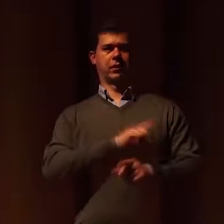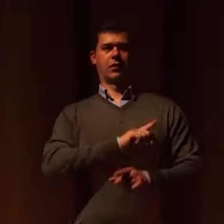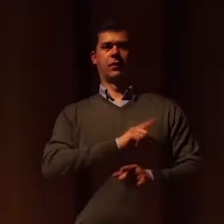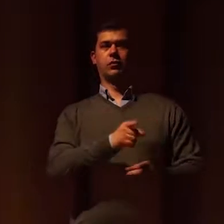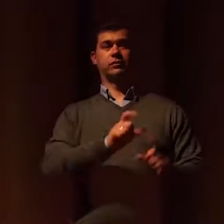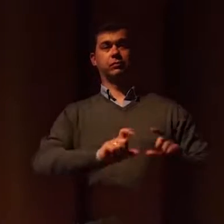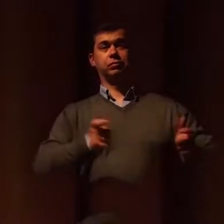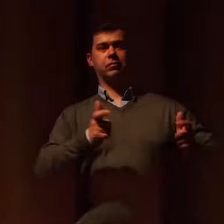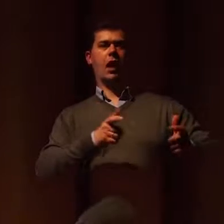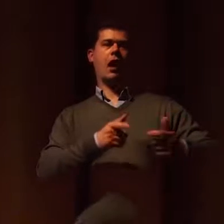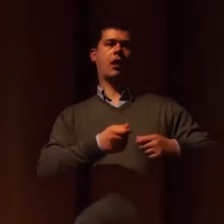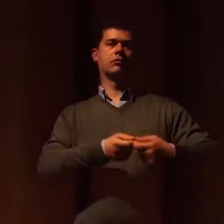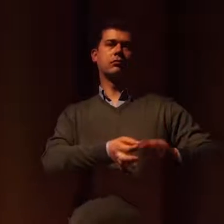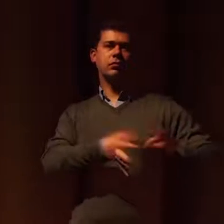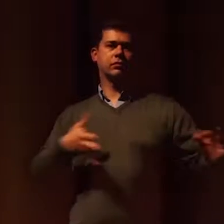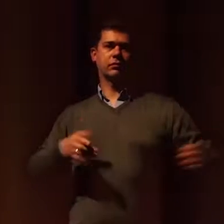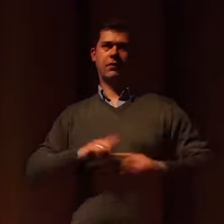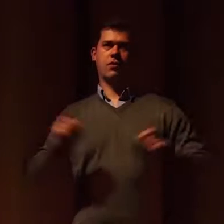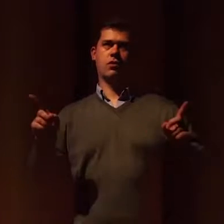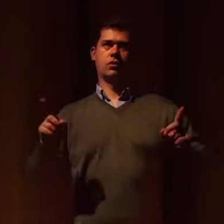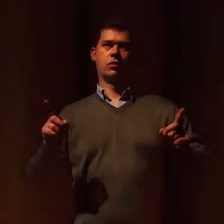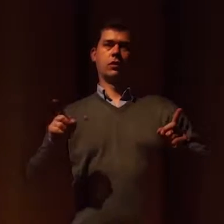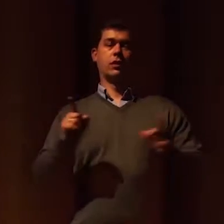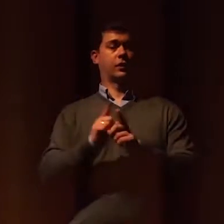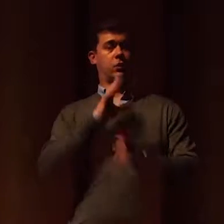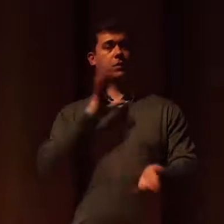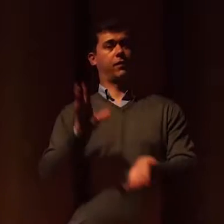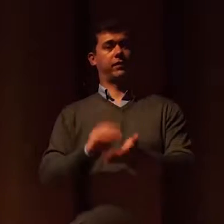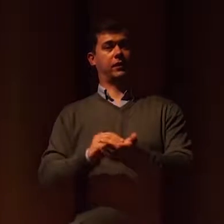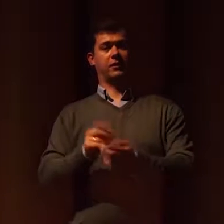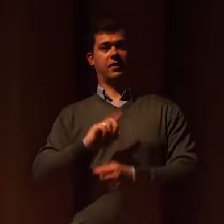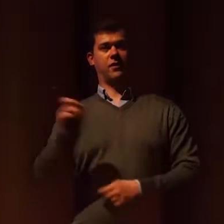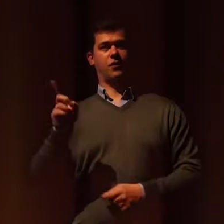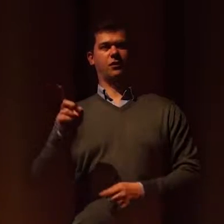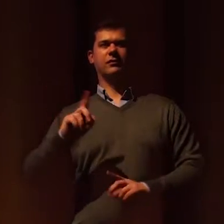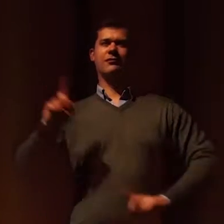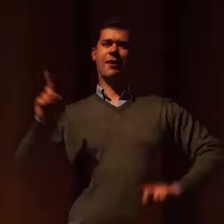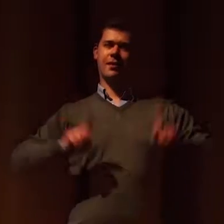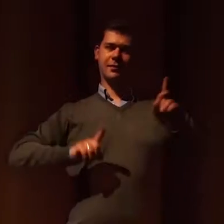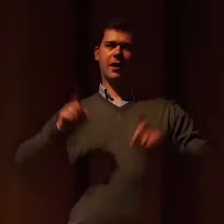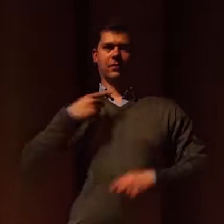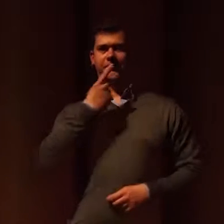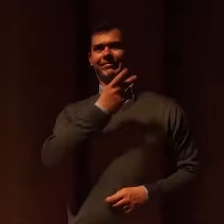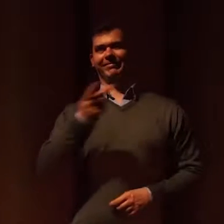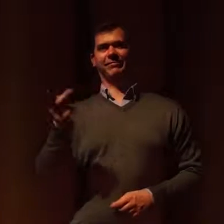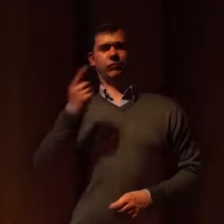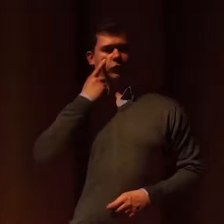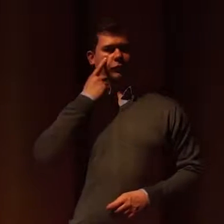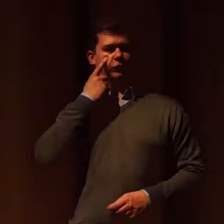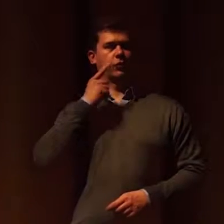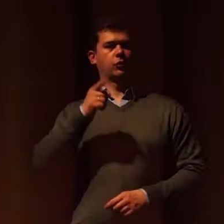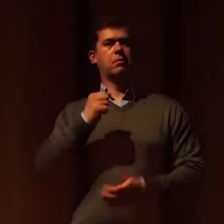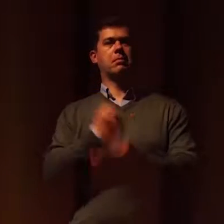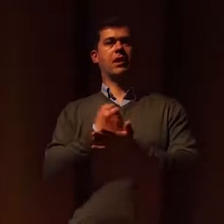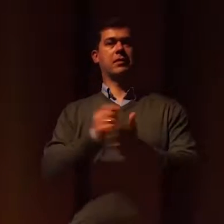zdarzyło Nie zdarzało nie takie pojedyncze czyny mają miejsce żeby prawa